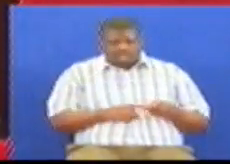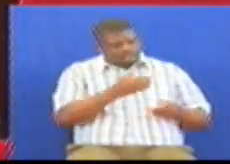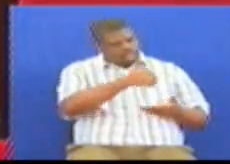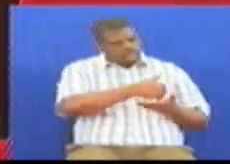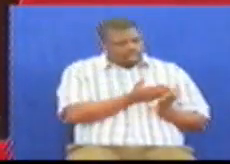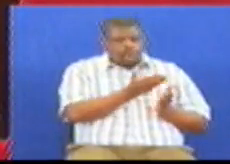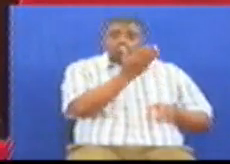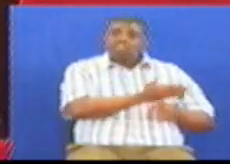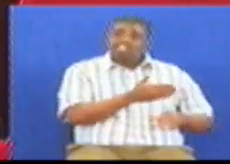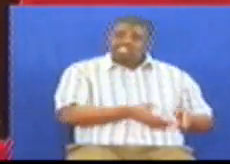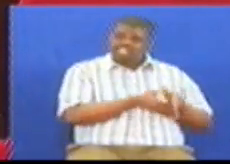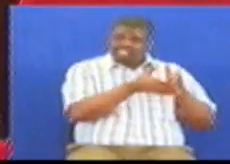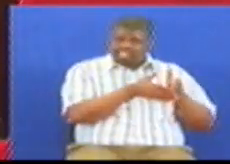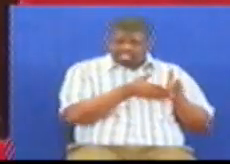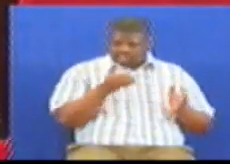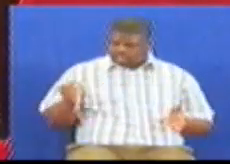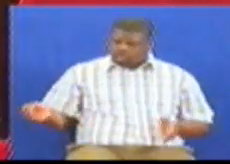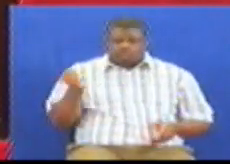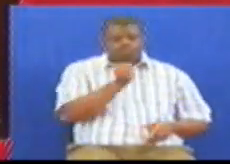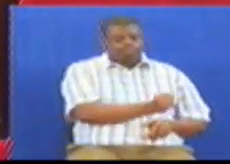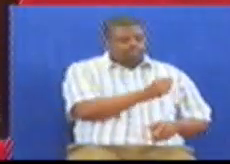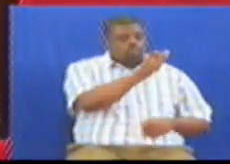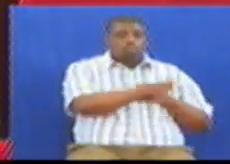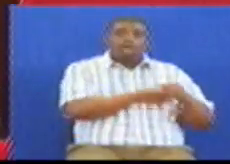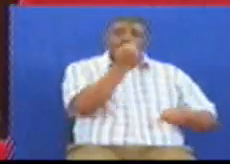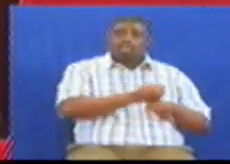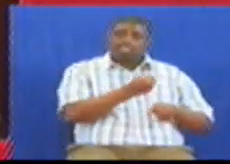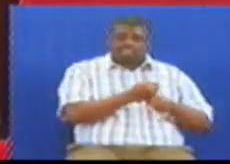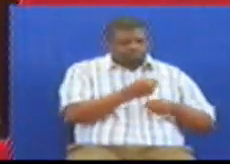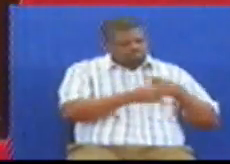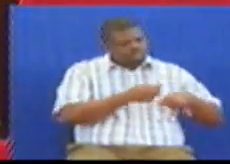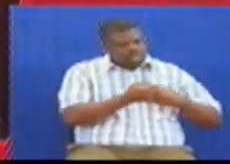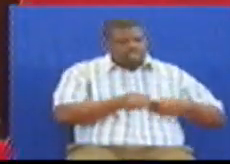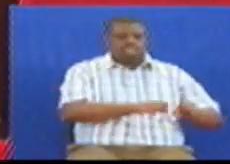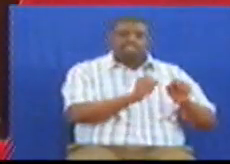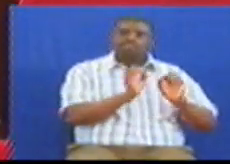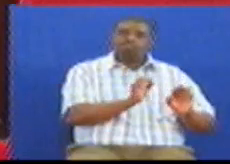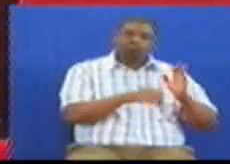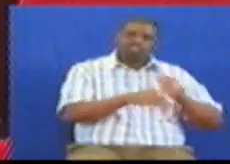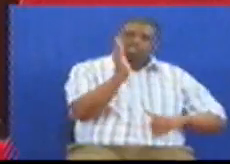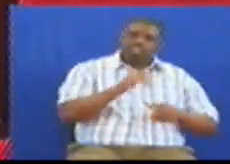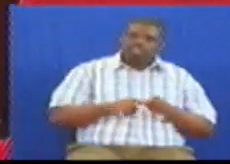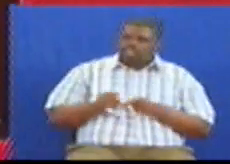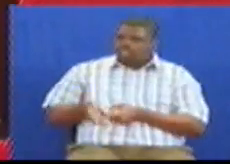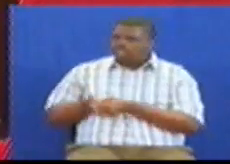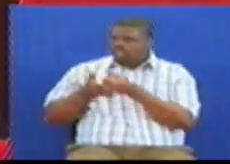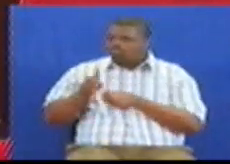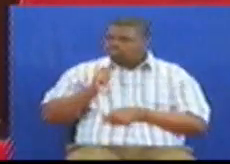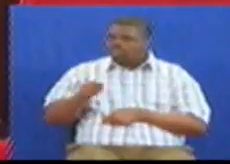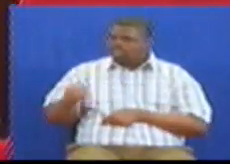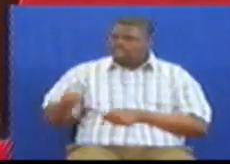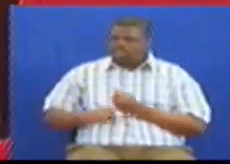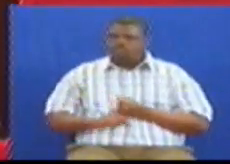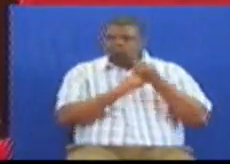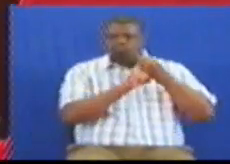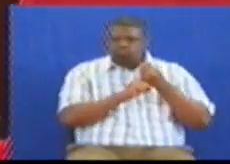hiyo tuwaongezee watumishi hao ili waweze kutekeleza miradi kwa ufanisi. Mheshimiwa Naibu Spika, naunga mkono hoja na